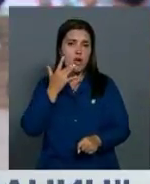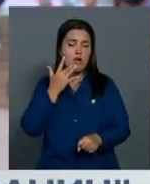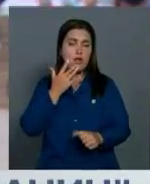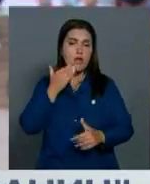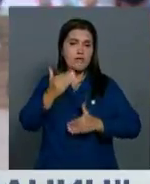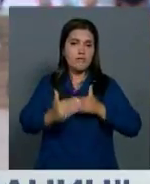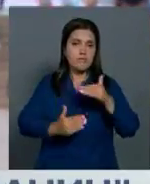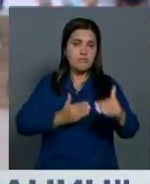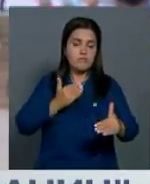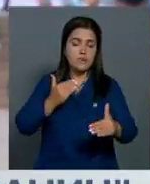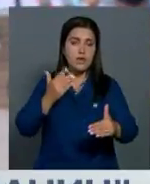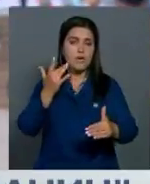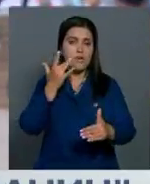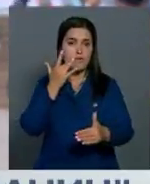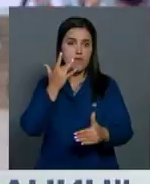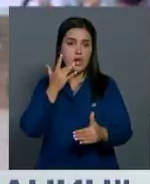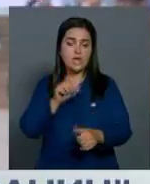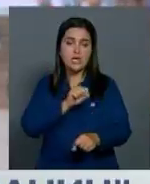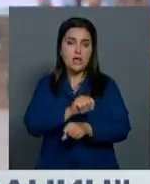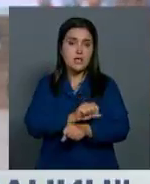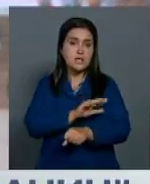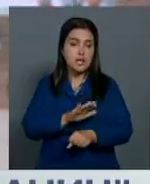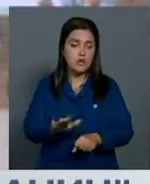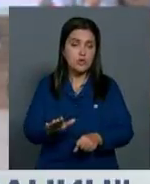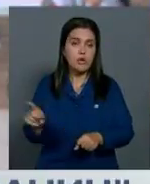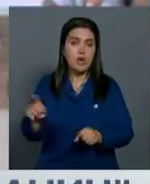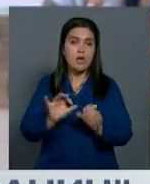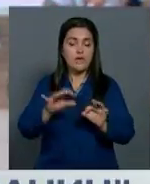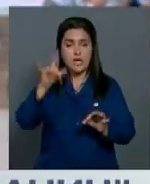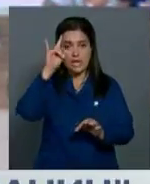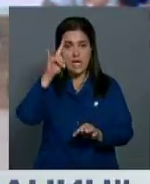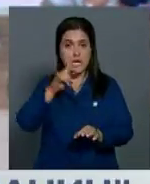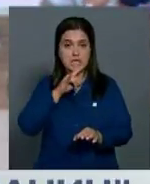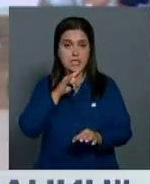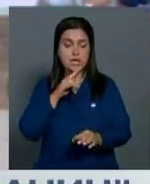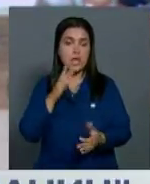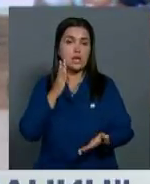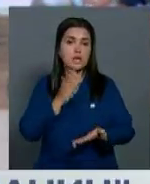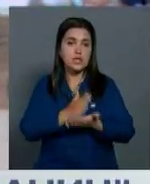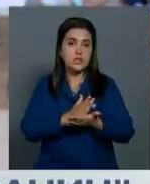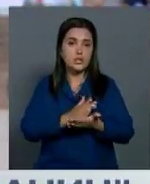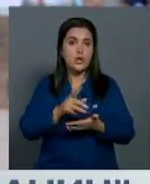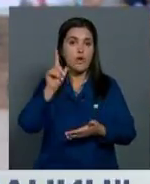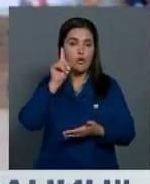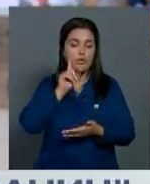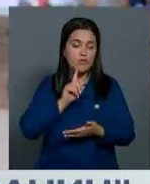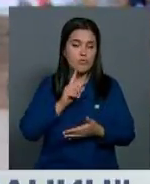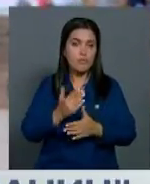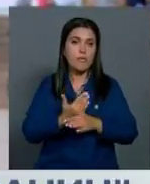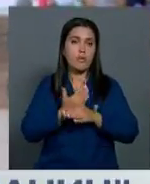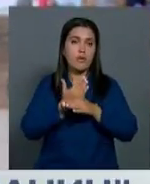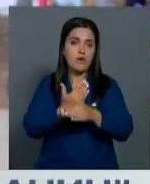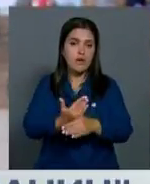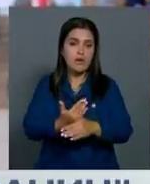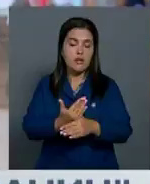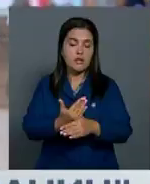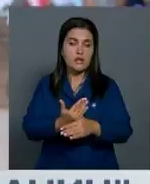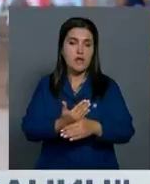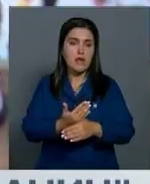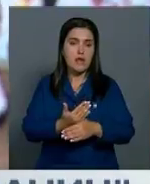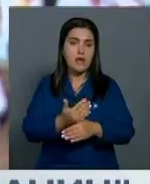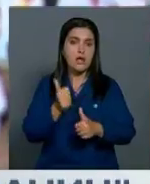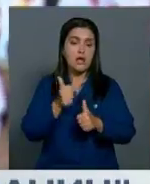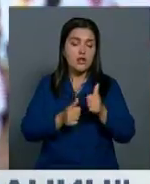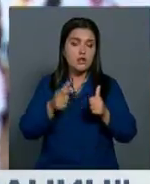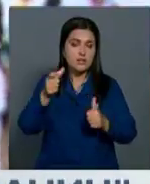двигают нашу страну. Они говорят о том, что Казахстан – это та страна, в которой есть инклюзивный подход к каждому